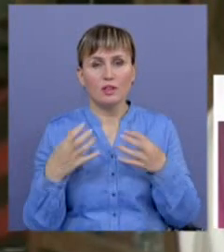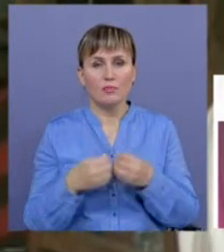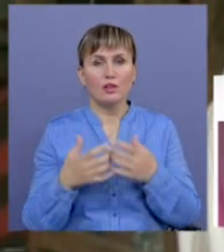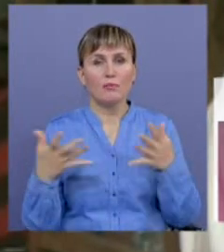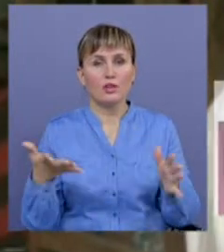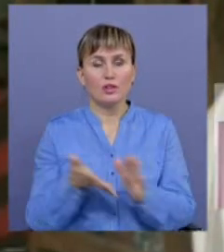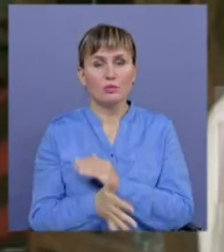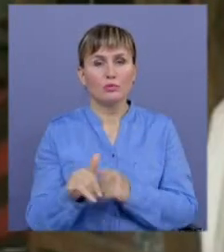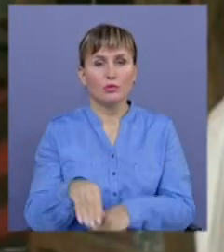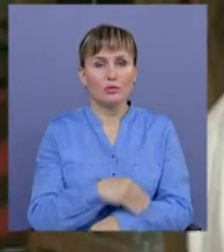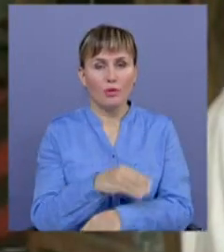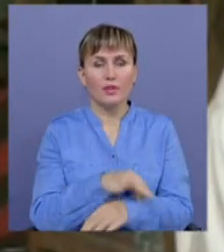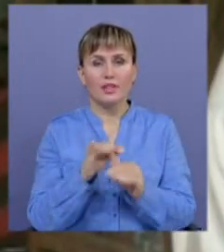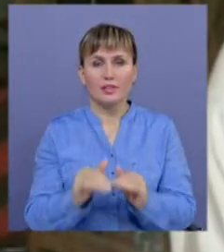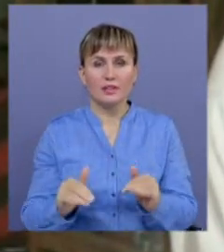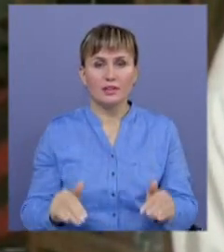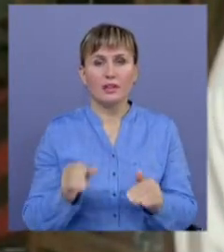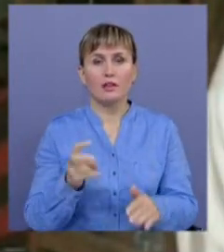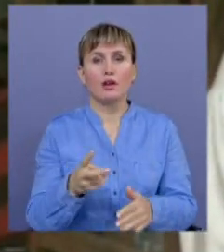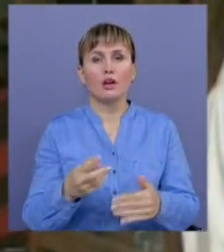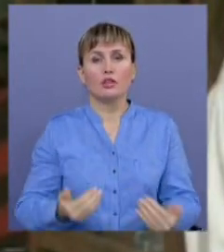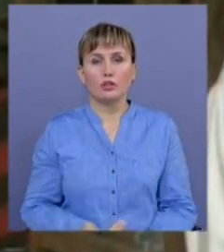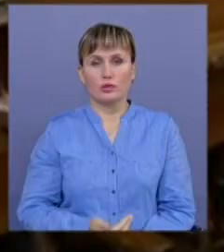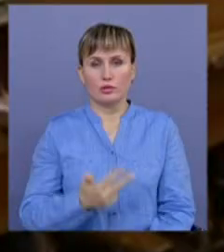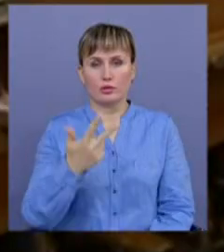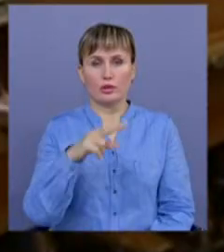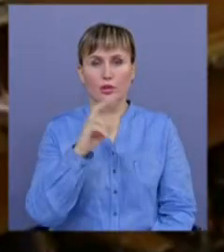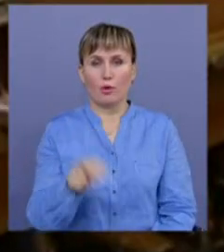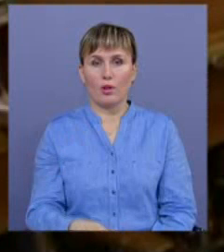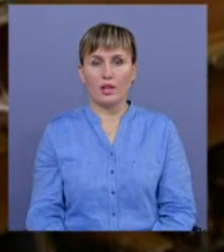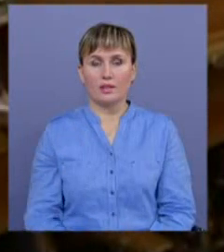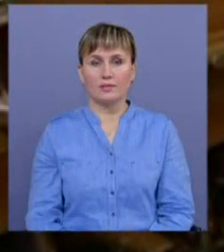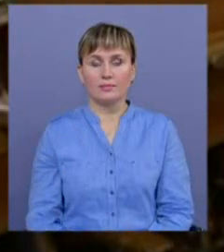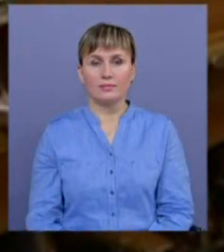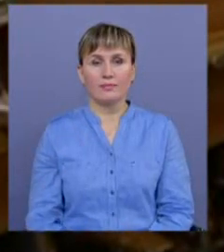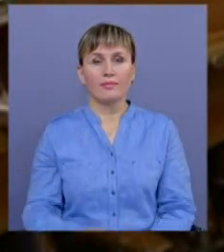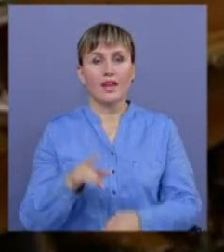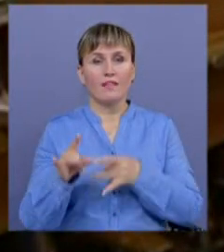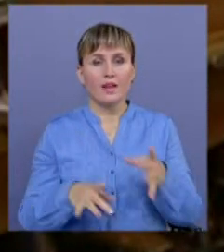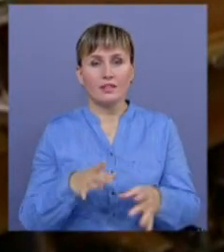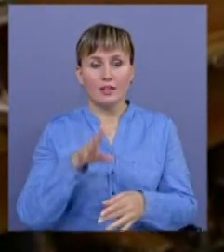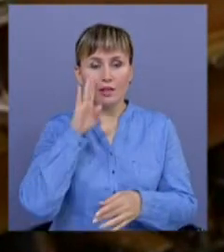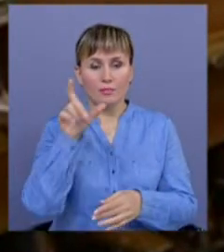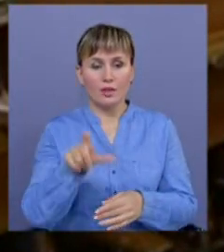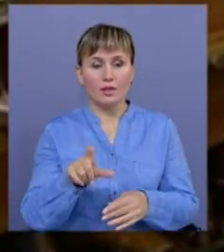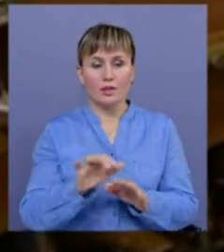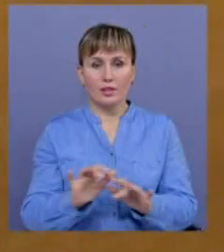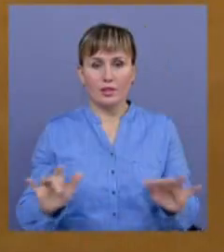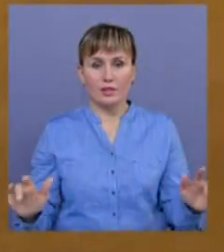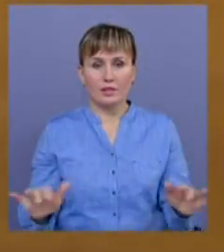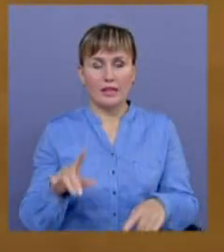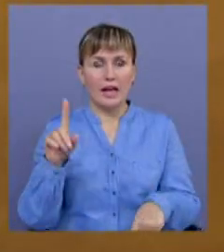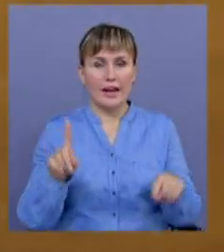большие расходы, у них жены и дети. Как им прожить на $3? В Австралии подросток учится играть на